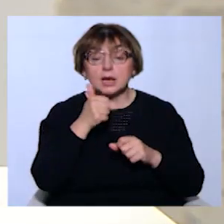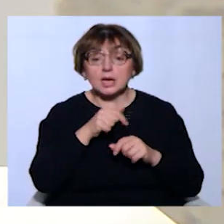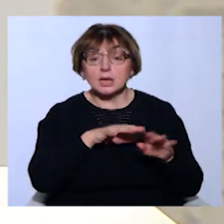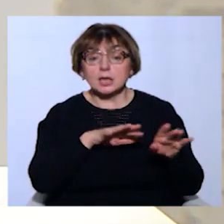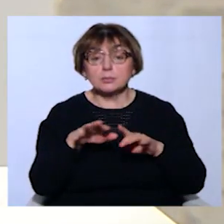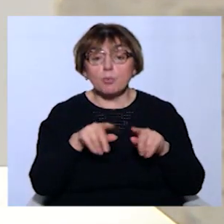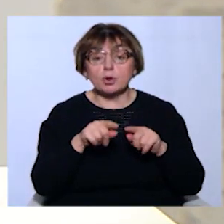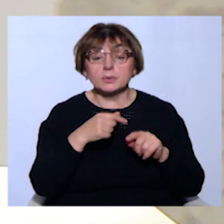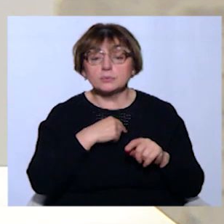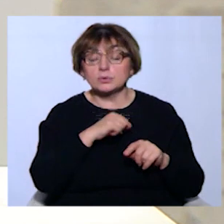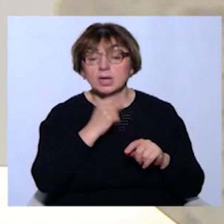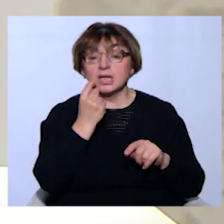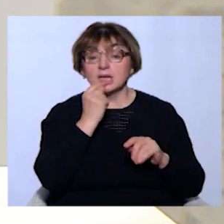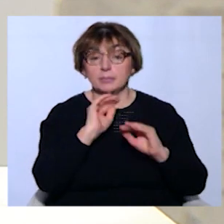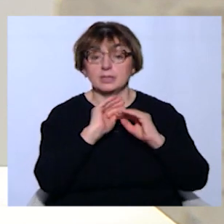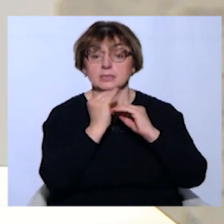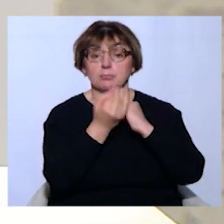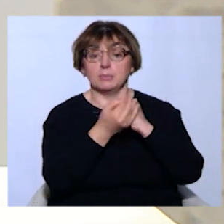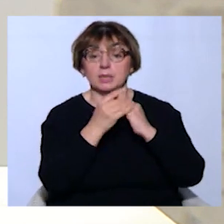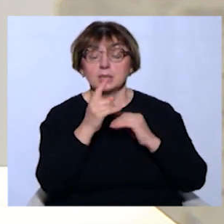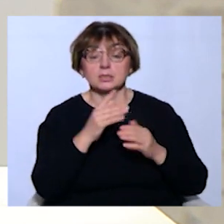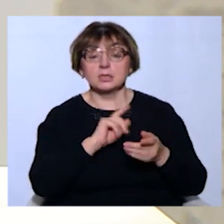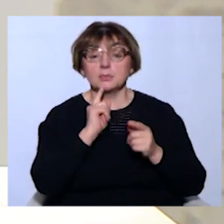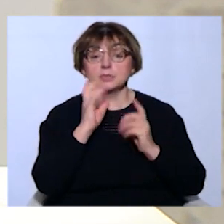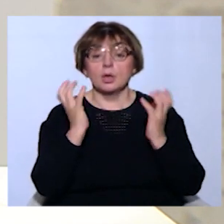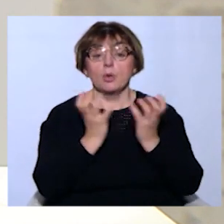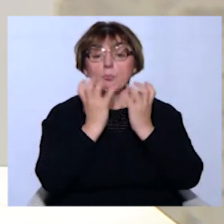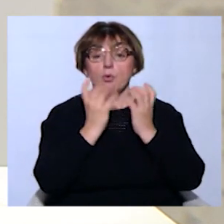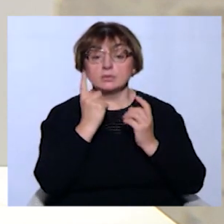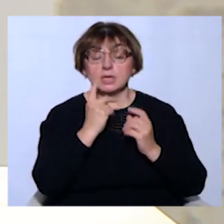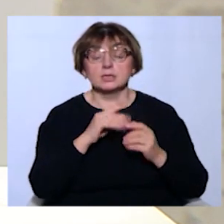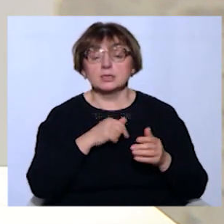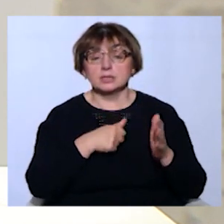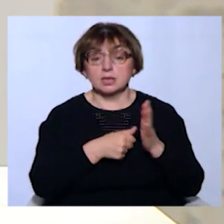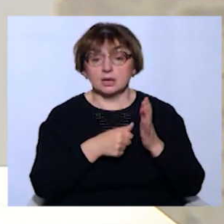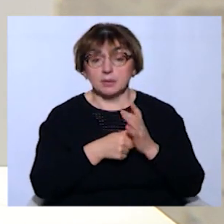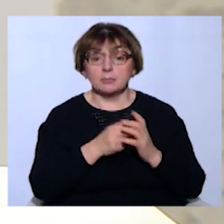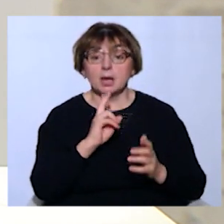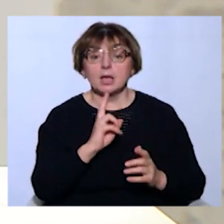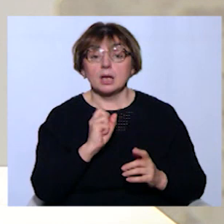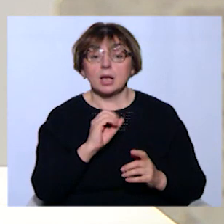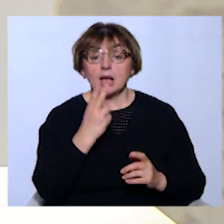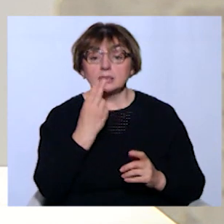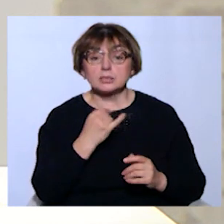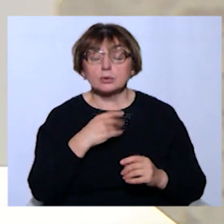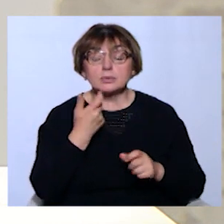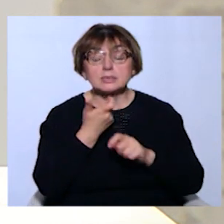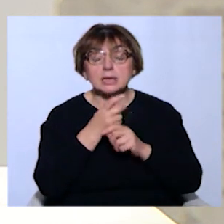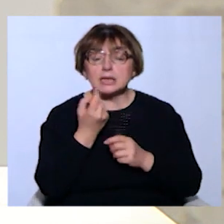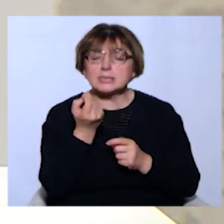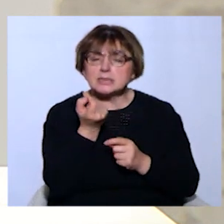კბილის მინანქარზე და მისი მოვლის ერთ-ერთი საშუალებაა. ან ტალკი მაგალითად, რომლის ძალიან წმინდა